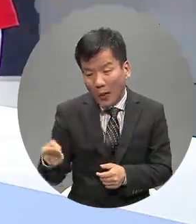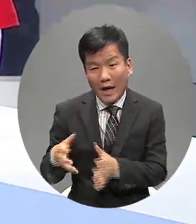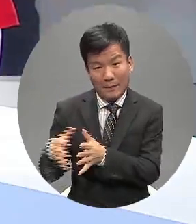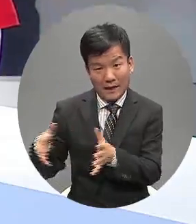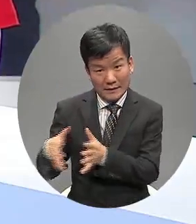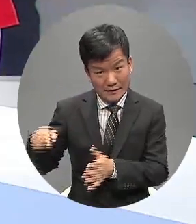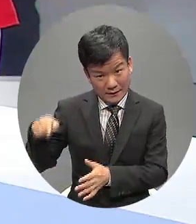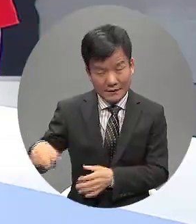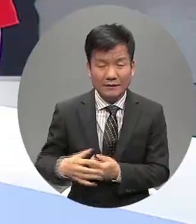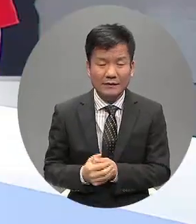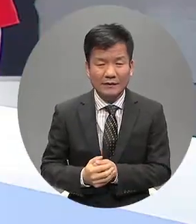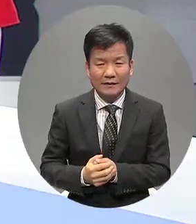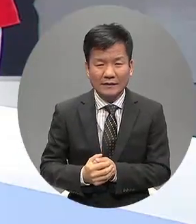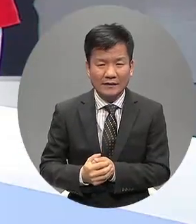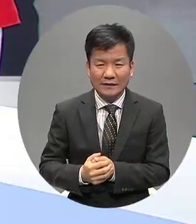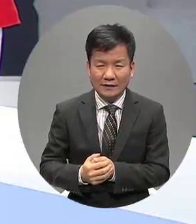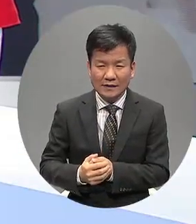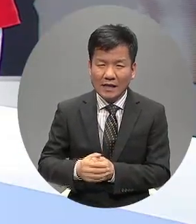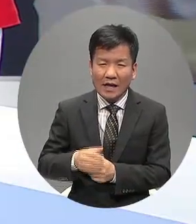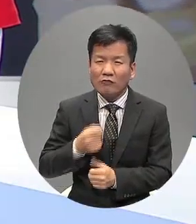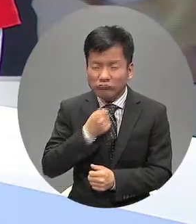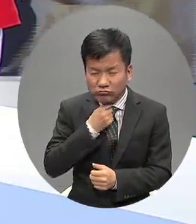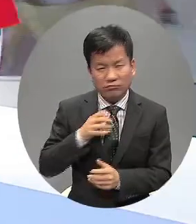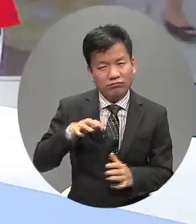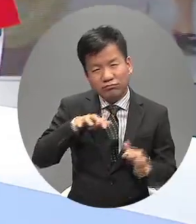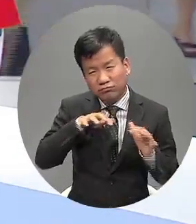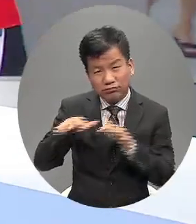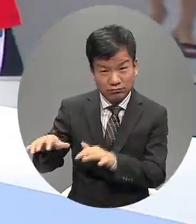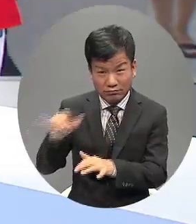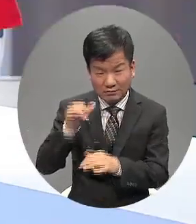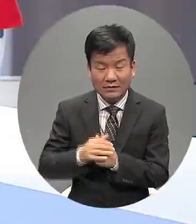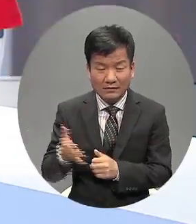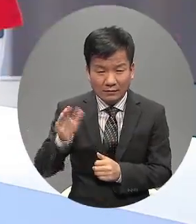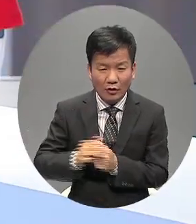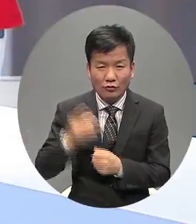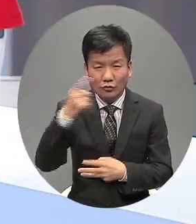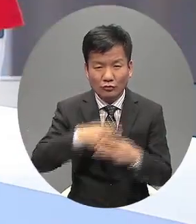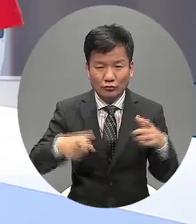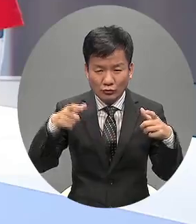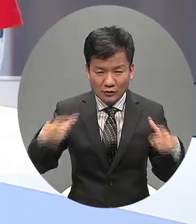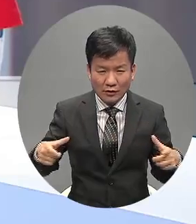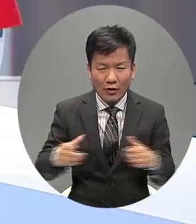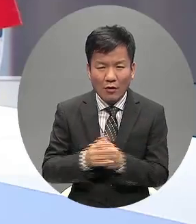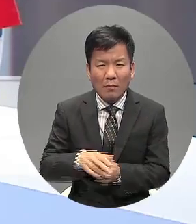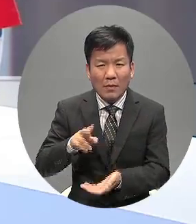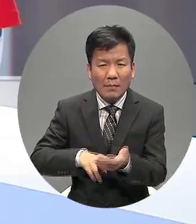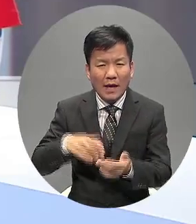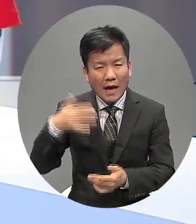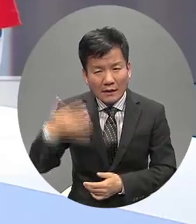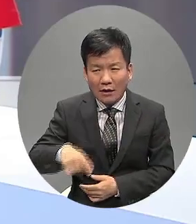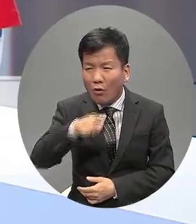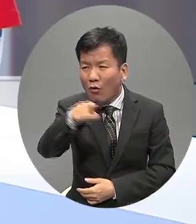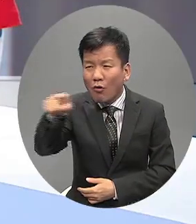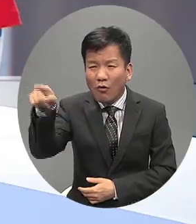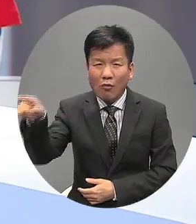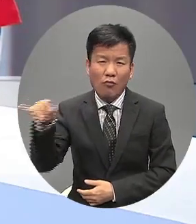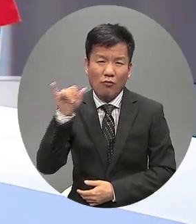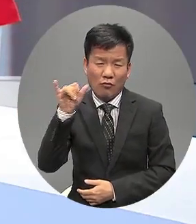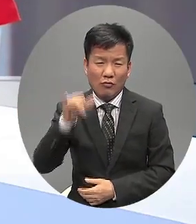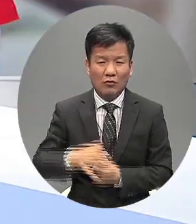주상복합 아파트에 청약자들이 대거 몰렸습니다. 그런데도 청주 지역의 미분양 물량은 오히려 크게